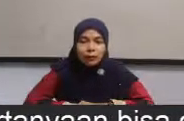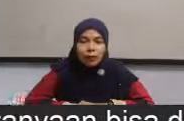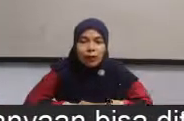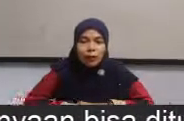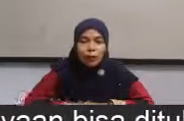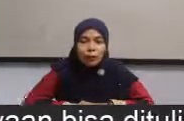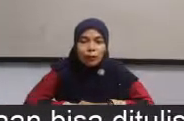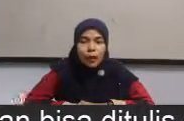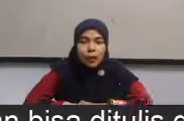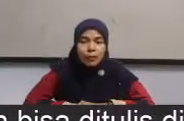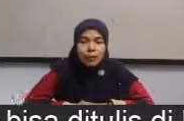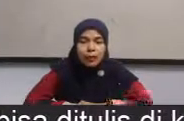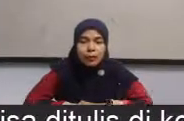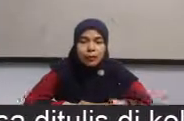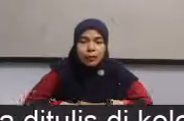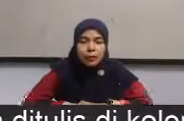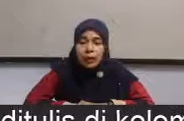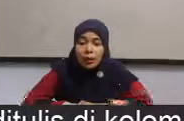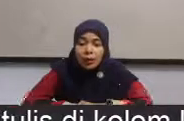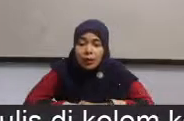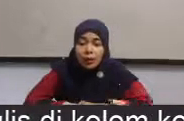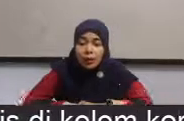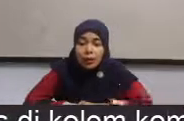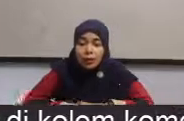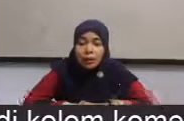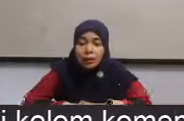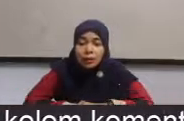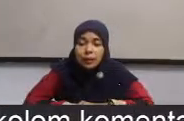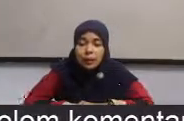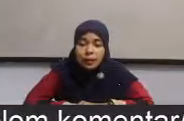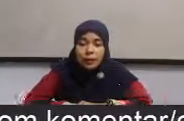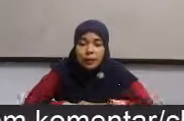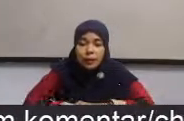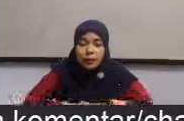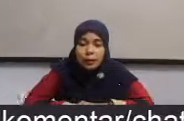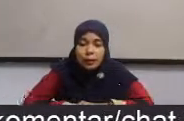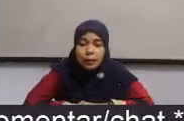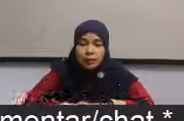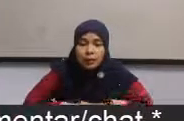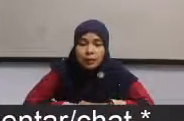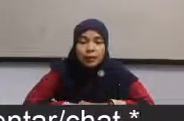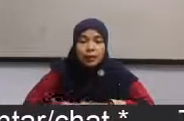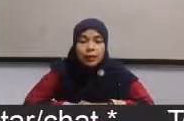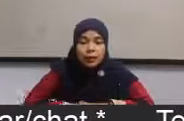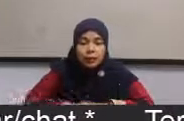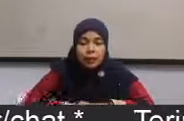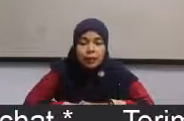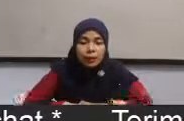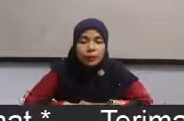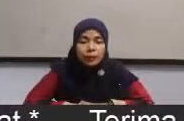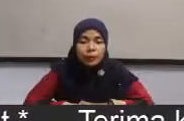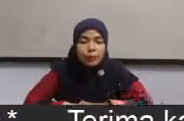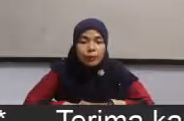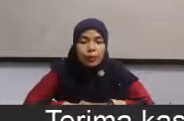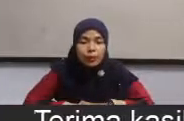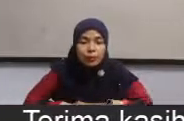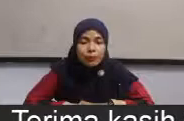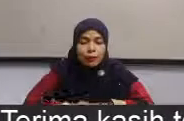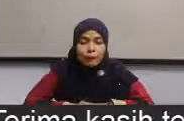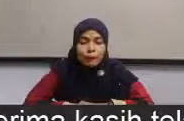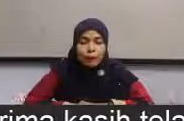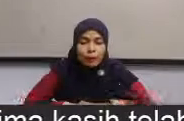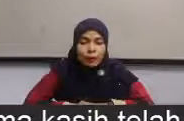nah Menumbuhkan semangat nasionalisme cinta terhadap bangsa sendiri atau terutama